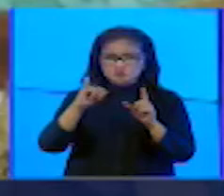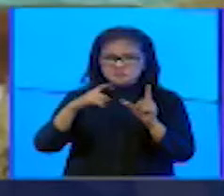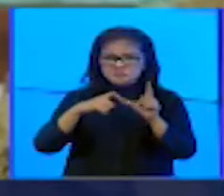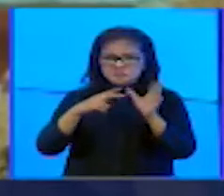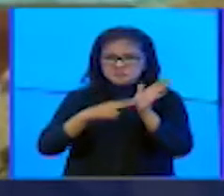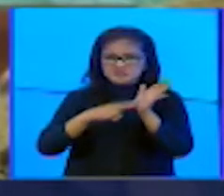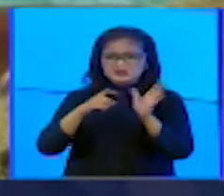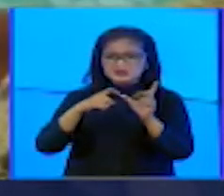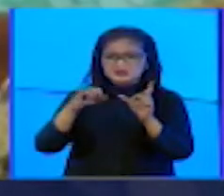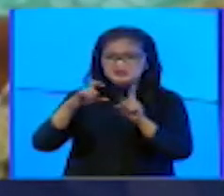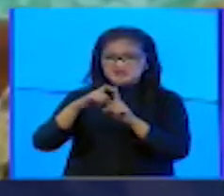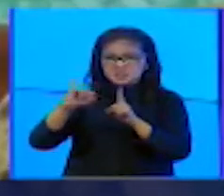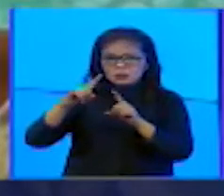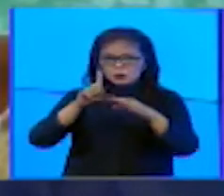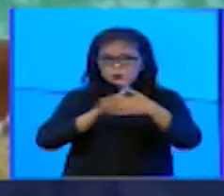sekitar